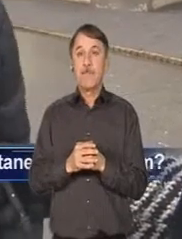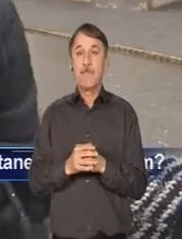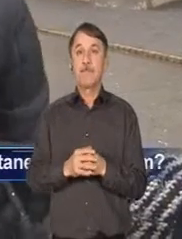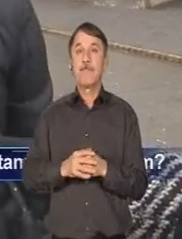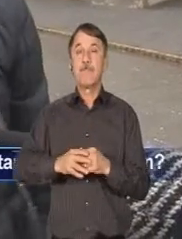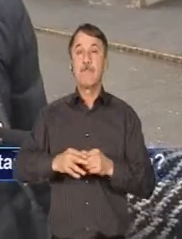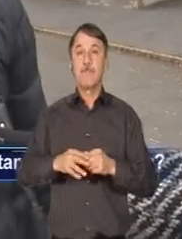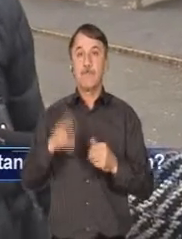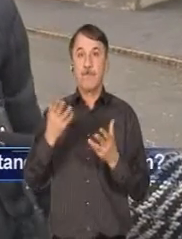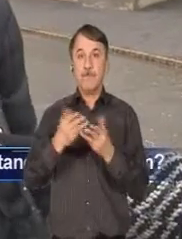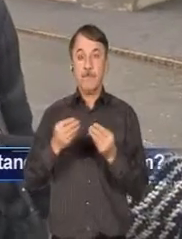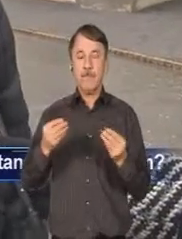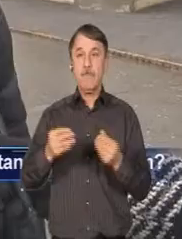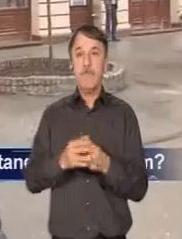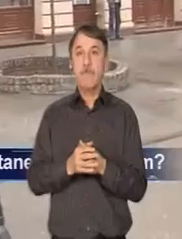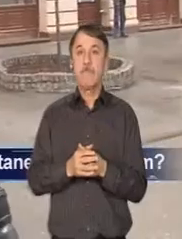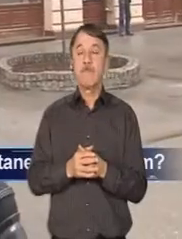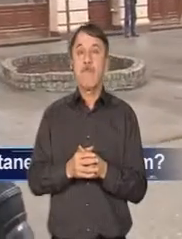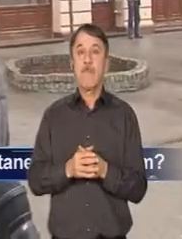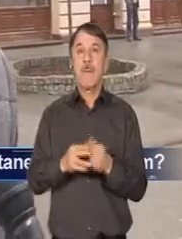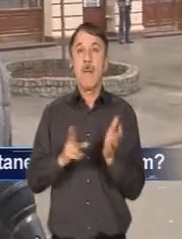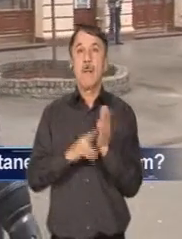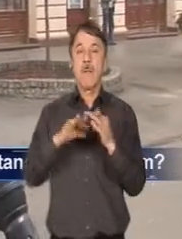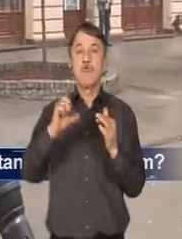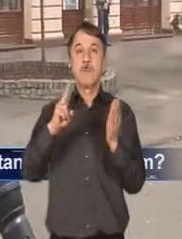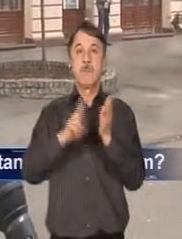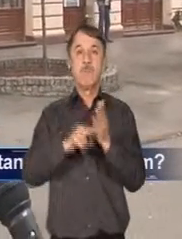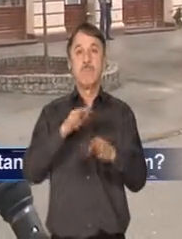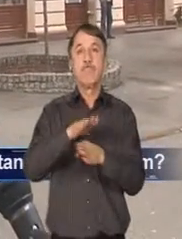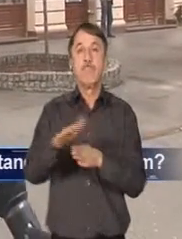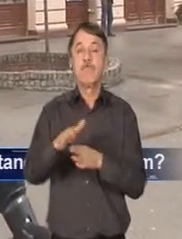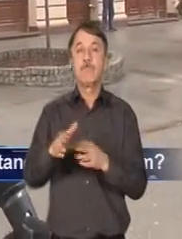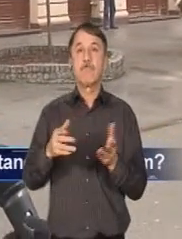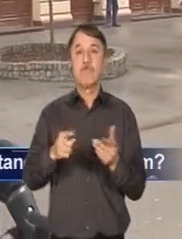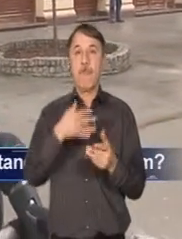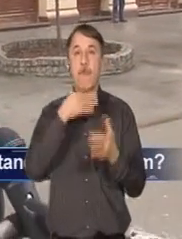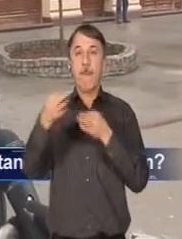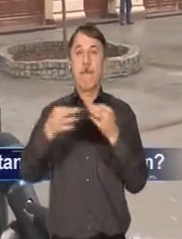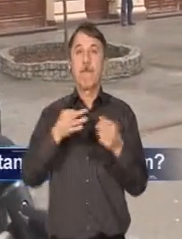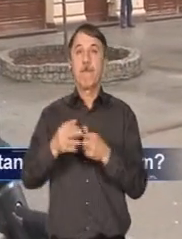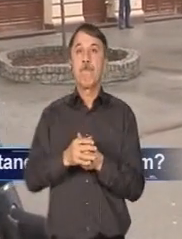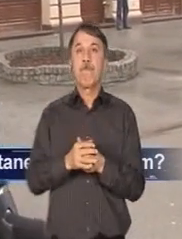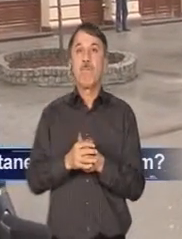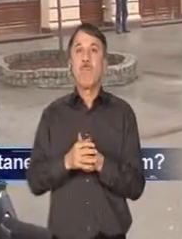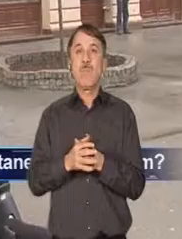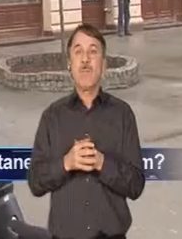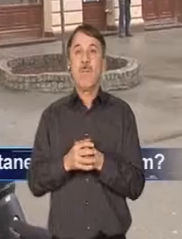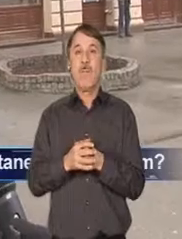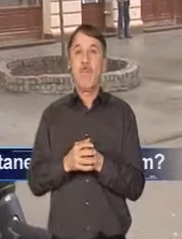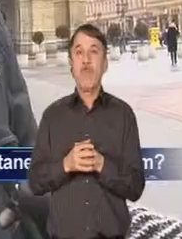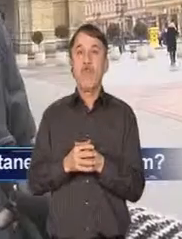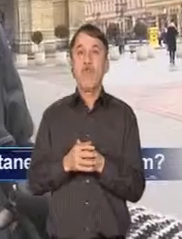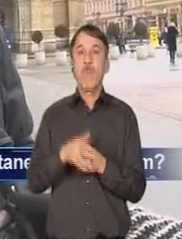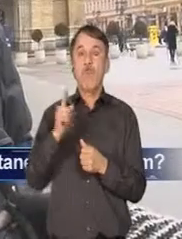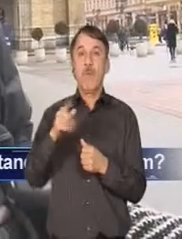verovatno treba, a ne, male nije još. Na Keju, malo, kad je lepo vreme. Mislite li da treba da ih bude više? Pa da,